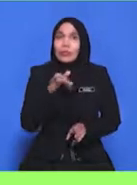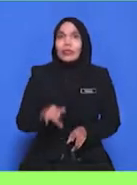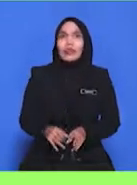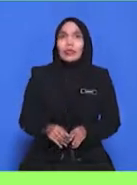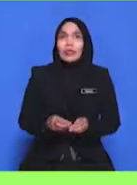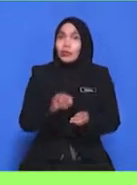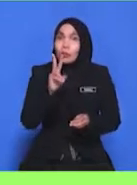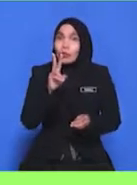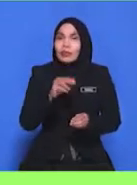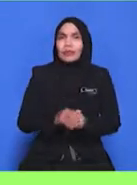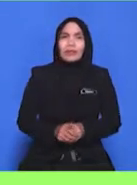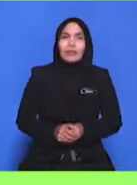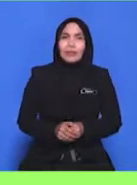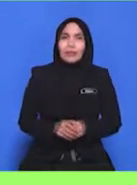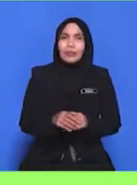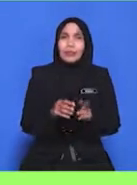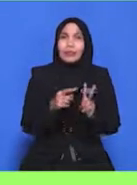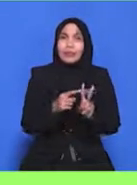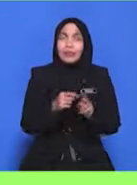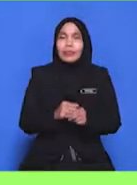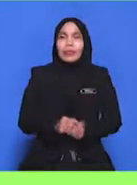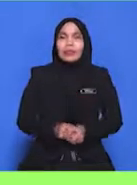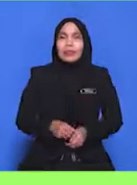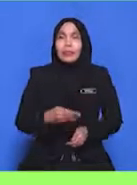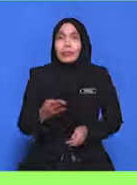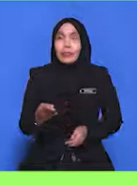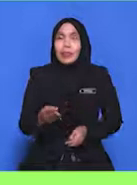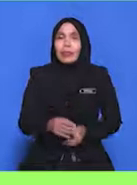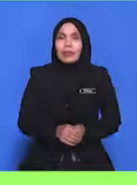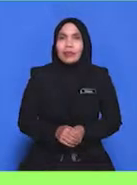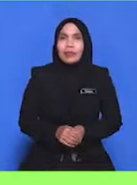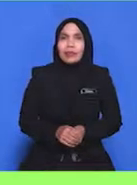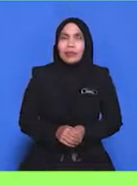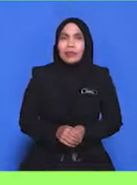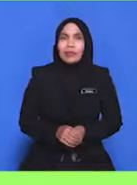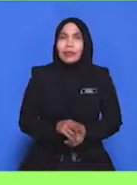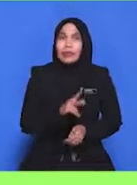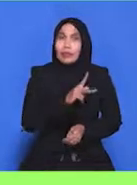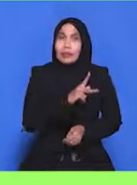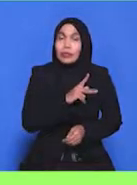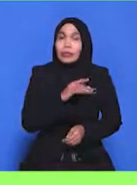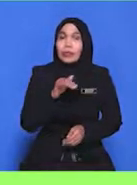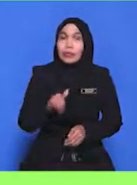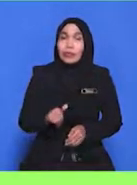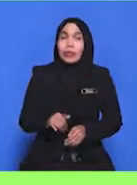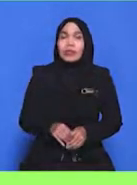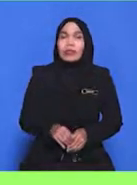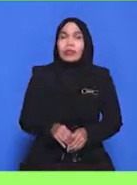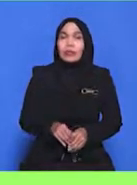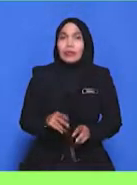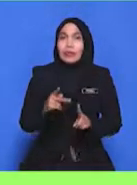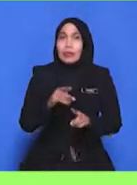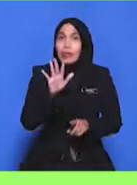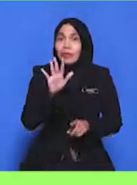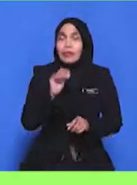Abdul Malik bin Marwan. Beliau adalah khalifah yang kelima dalam senarai pemerintahan kerajaan